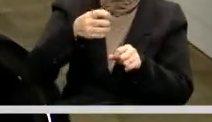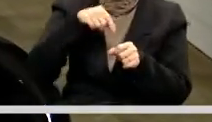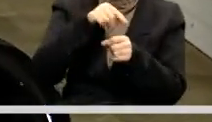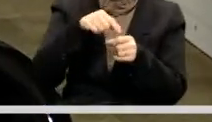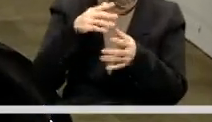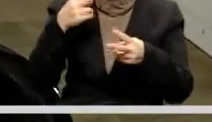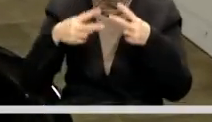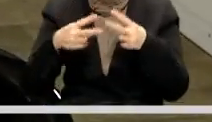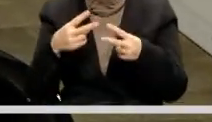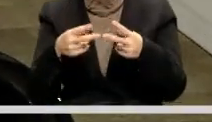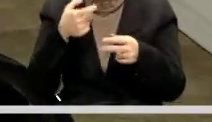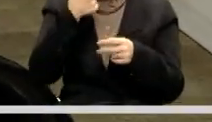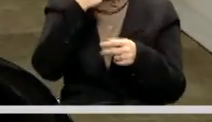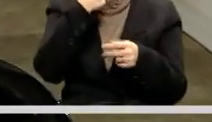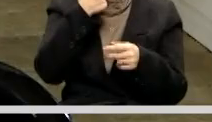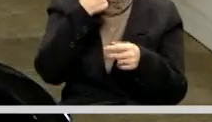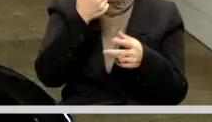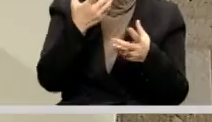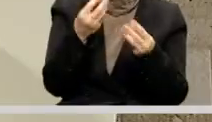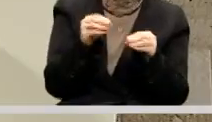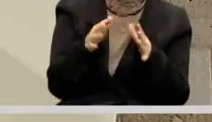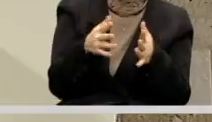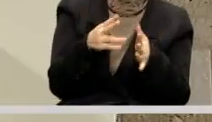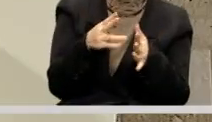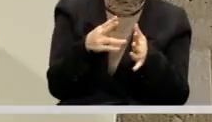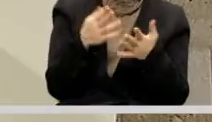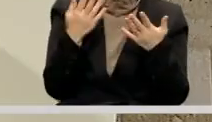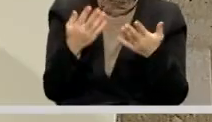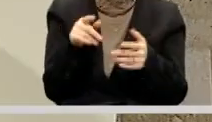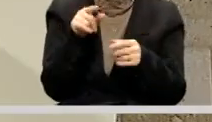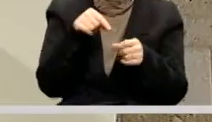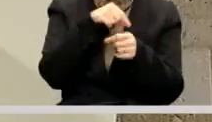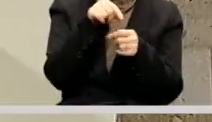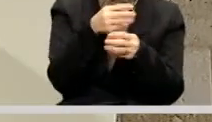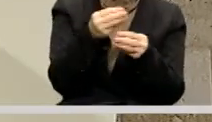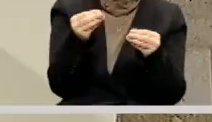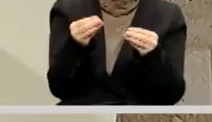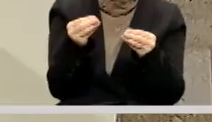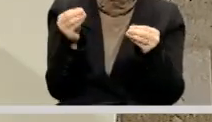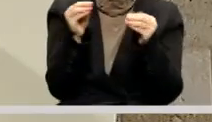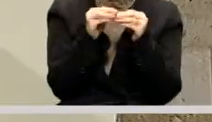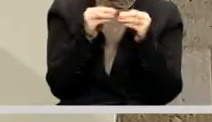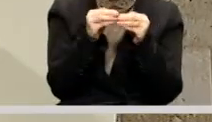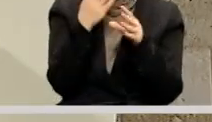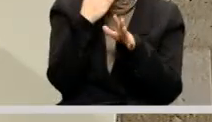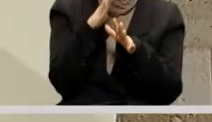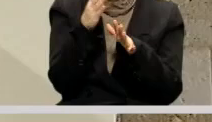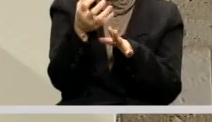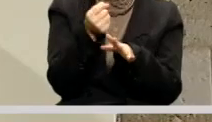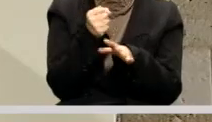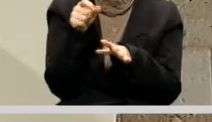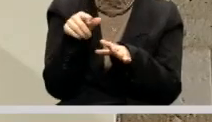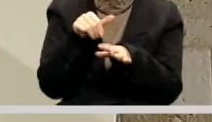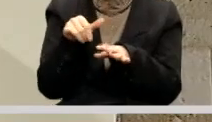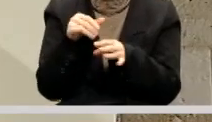ufak ufak bisküviler, kurabiyeler, atıştırmalıklar. Aslında orada çayın da çok kabahati olmayabilir. Almış olduğumuz o